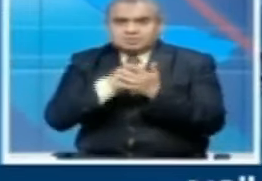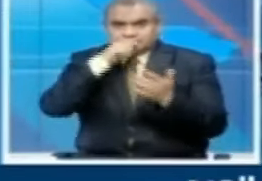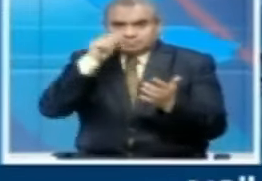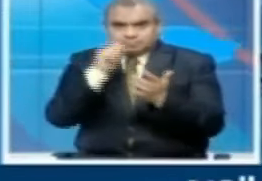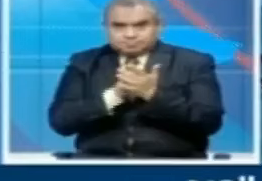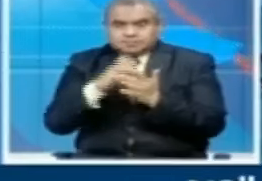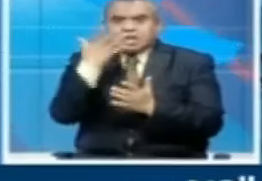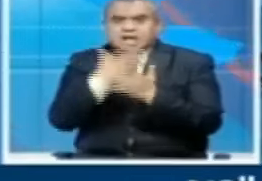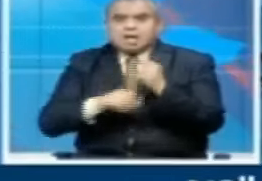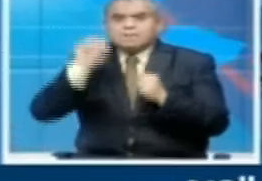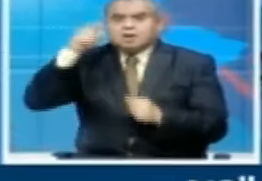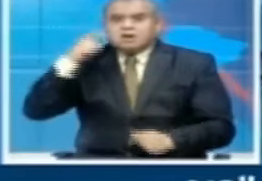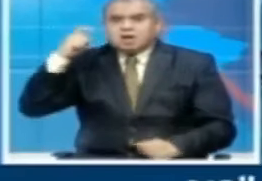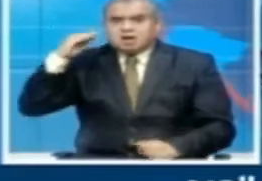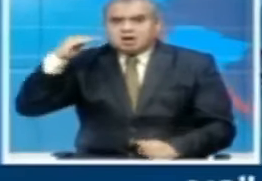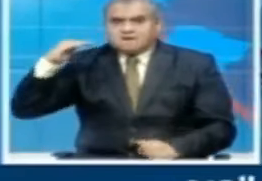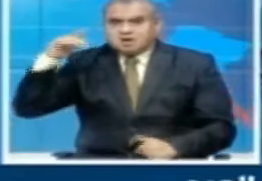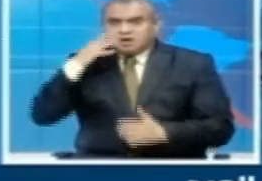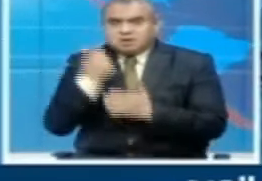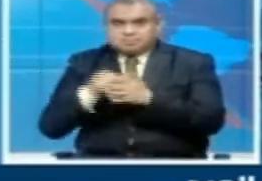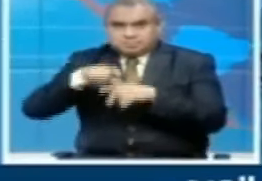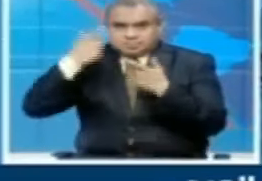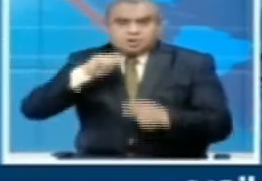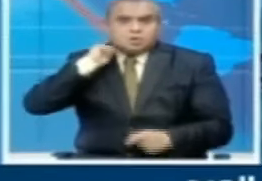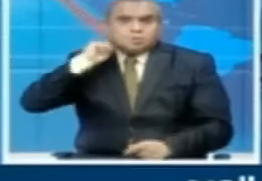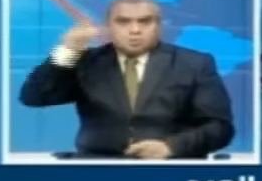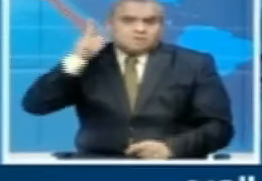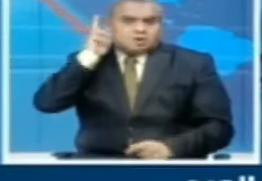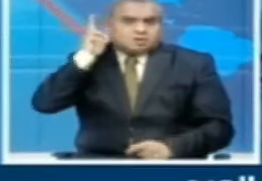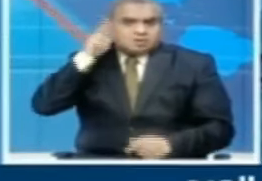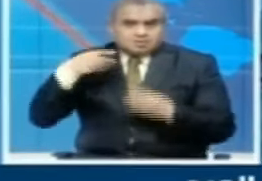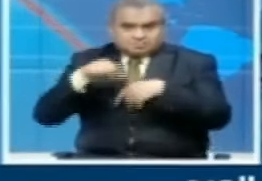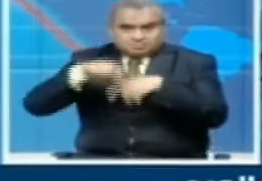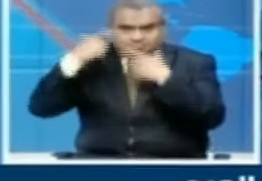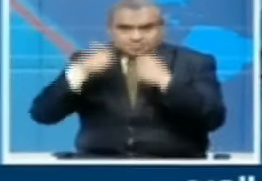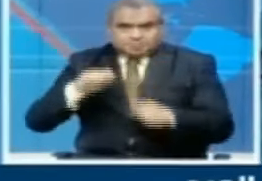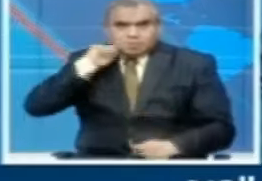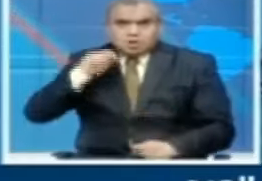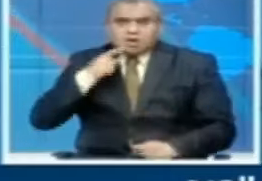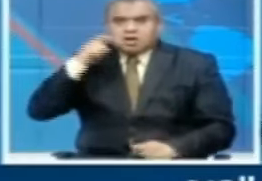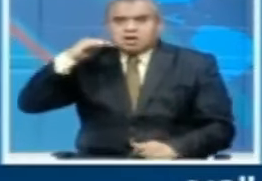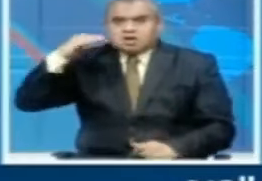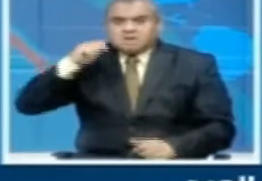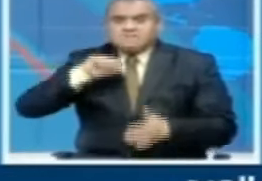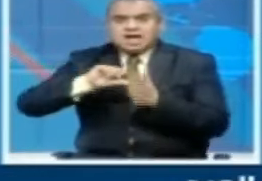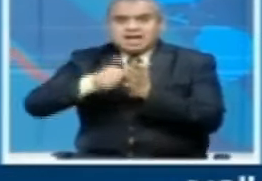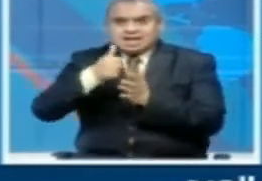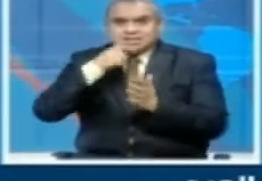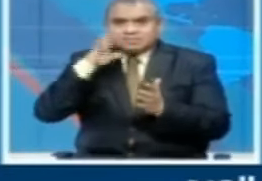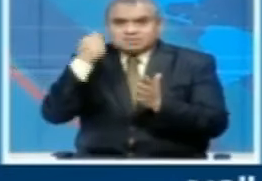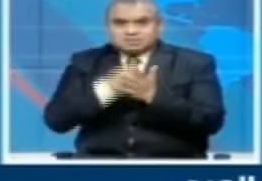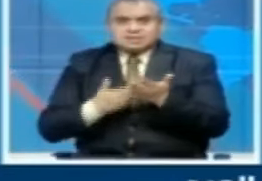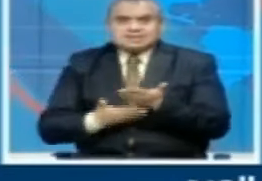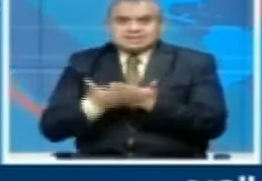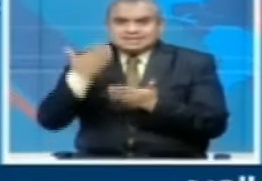السعر الأساسي لأبناء رفح. وأكد المحافظ في مؤتمر صحفي بمدينة رفح الجديدة أن إنشاء هذه المدينة يأتي